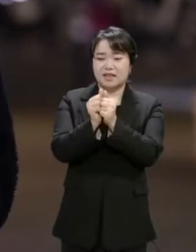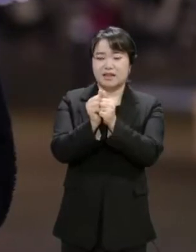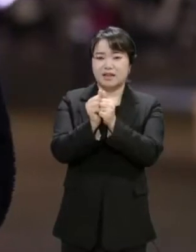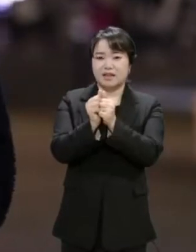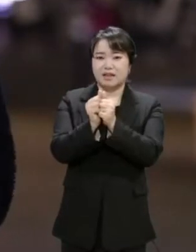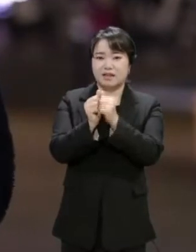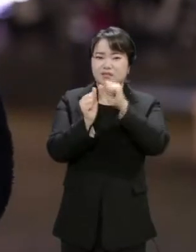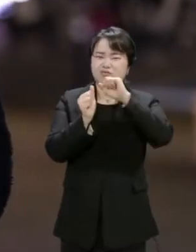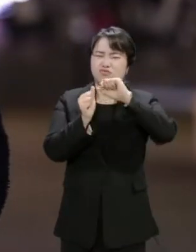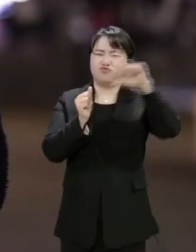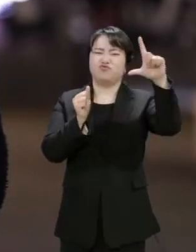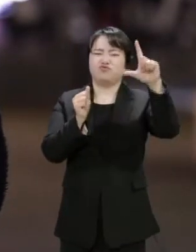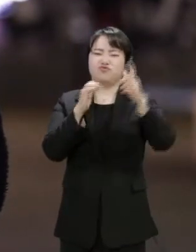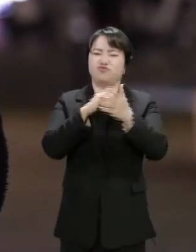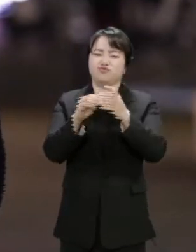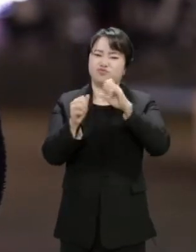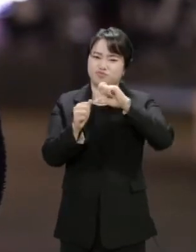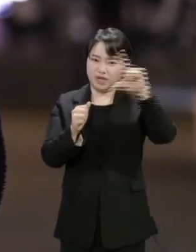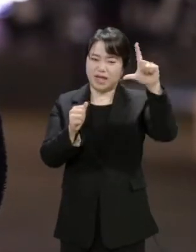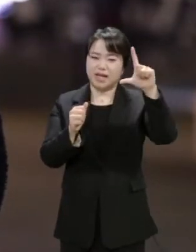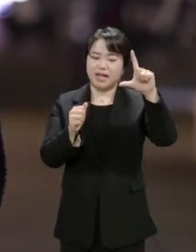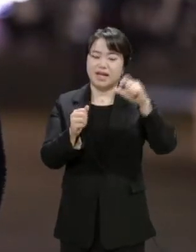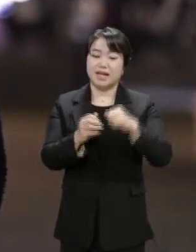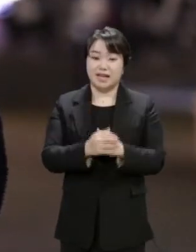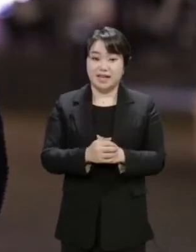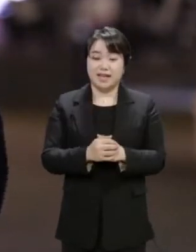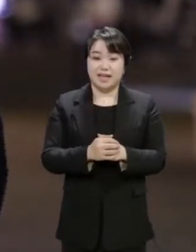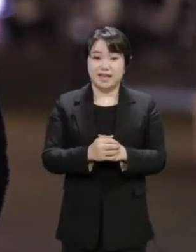남자가 훨씬 더 많으니까